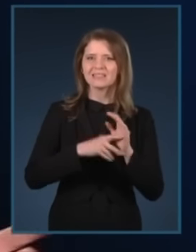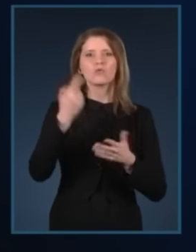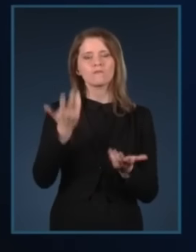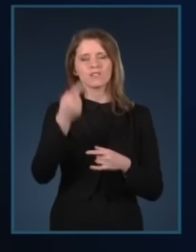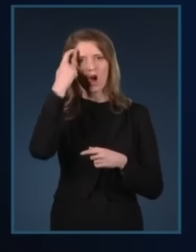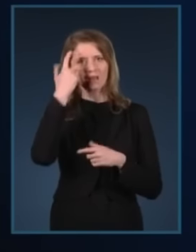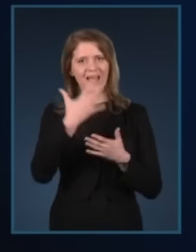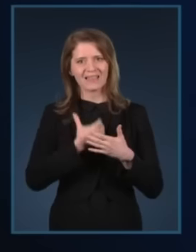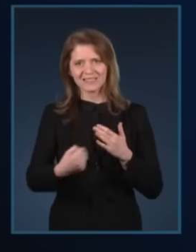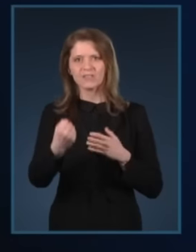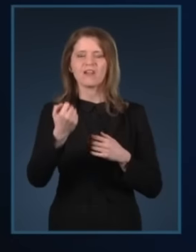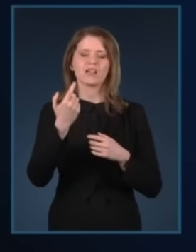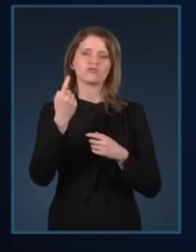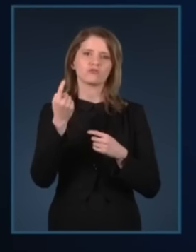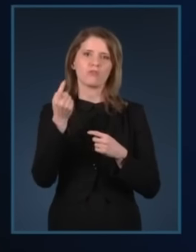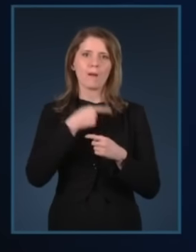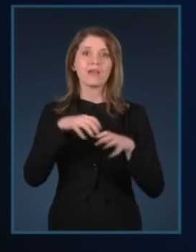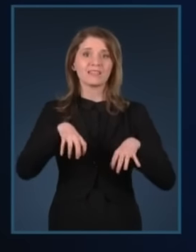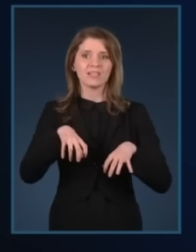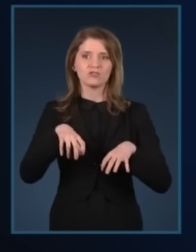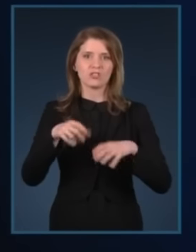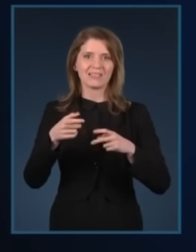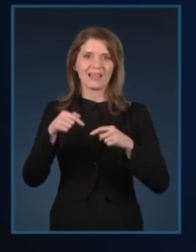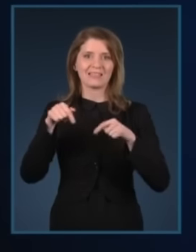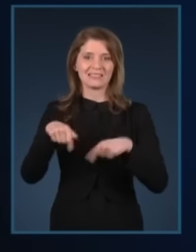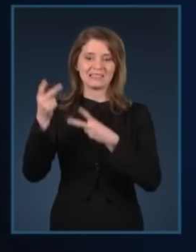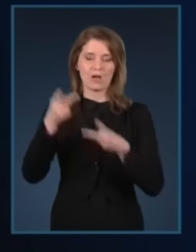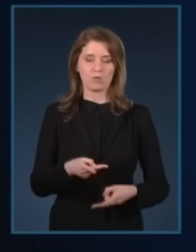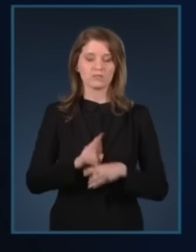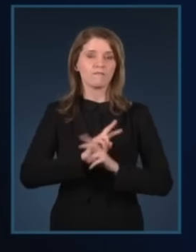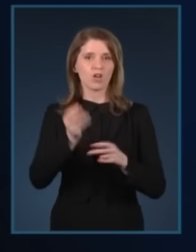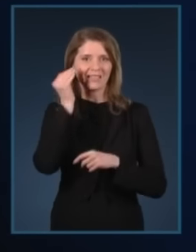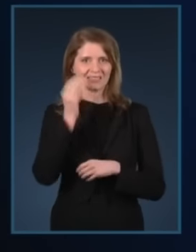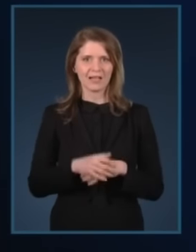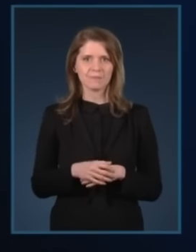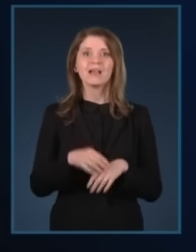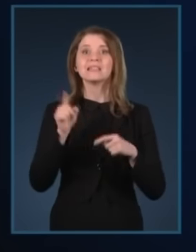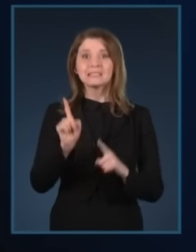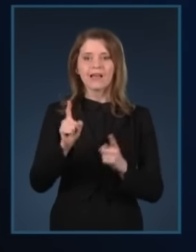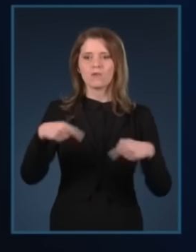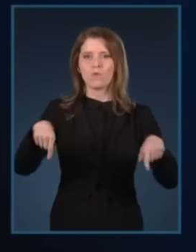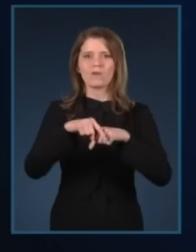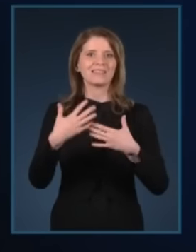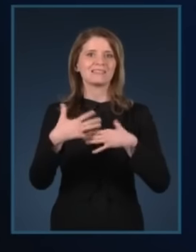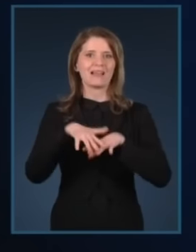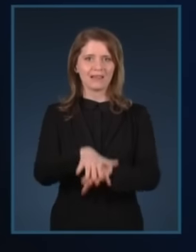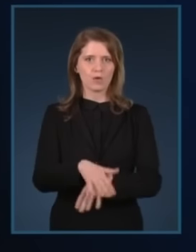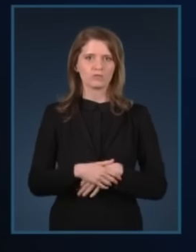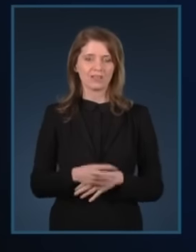ami tehetségeket idehozza, annak van értelme. De ők integrálódtak, és büszkék vagyunk